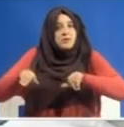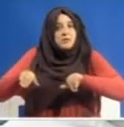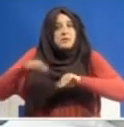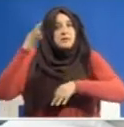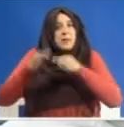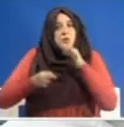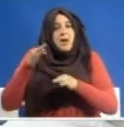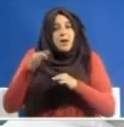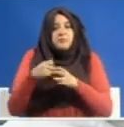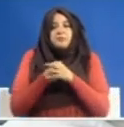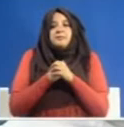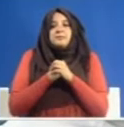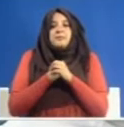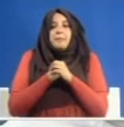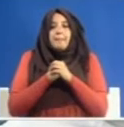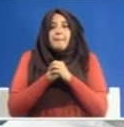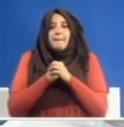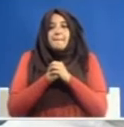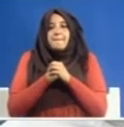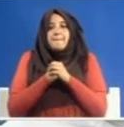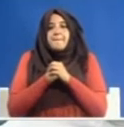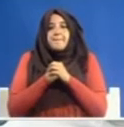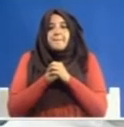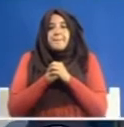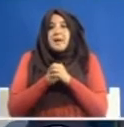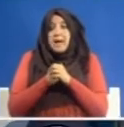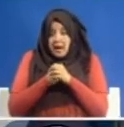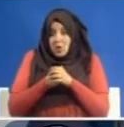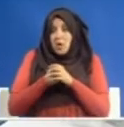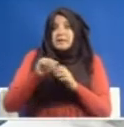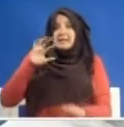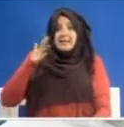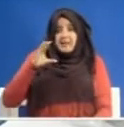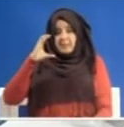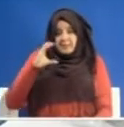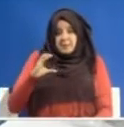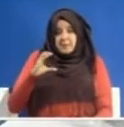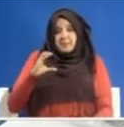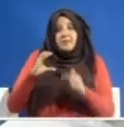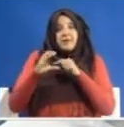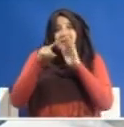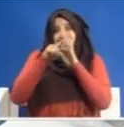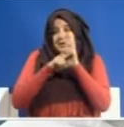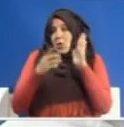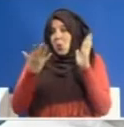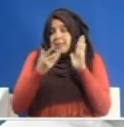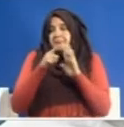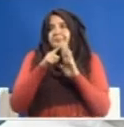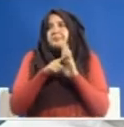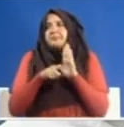القضائي. المادة 53 الفقرة الخامسة، الفقرة الخامسة على ماذا تنص؟ تنص